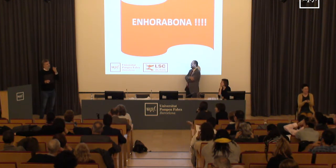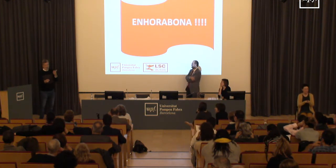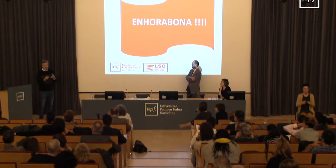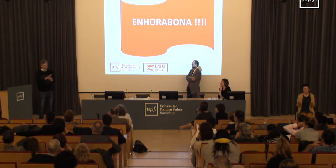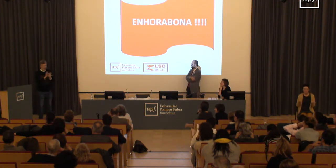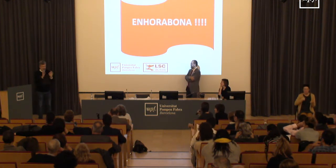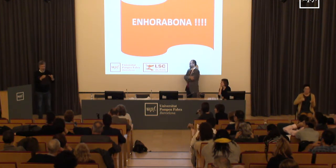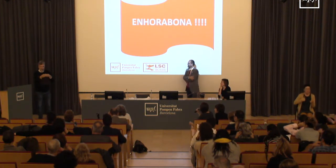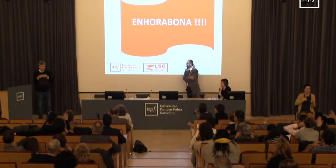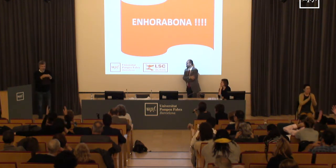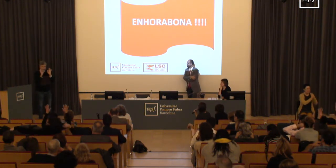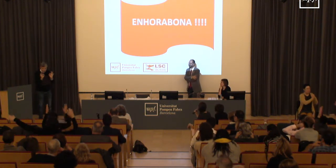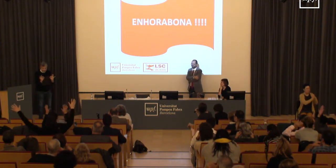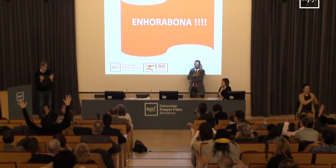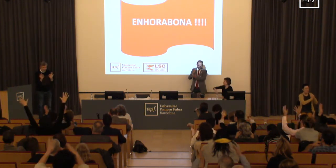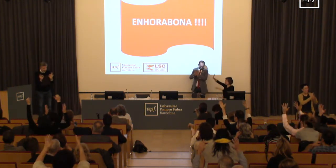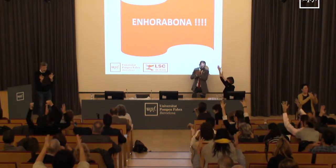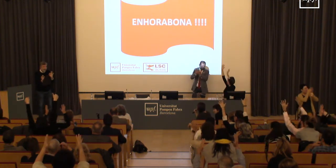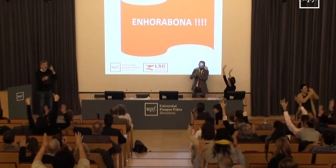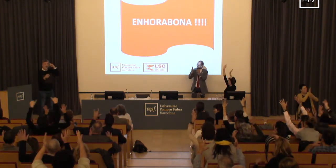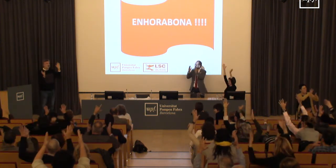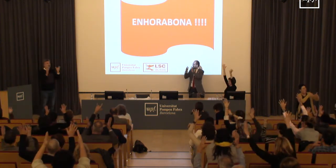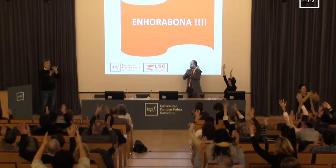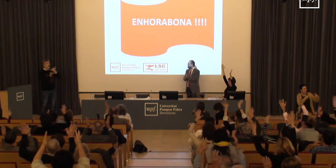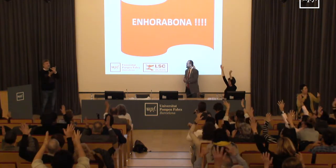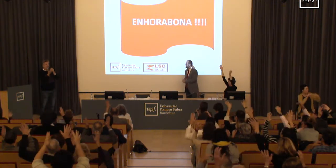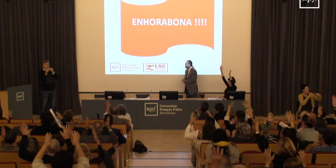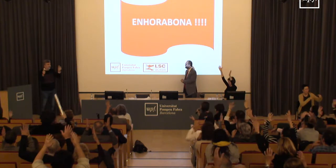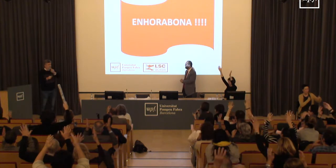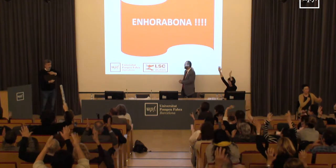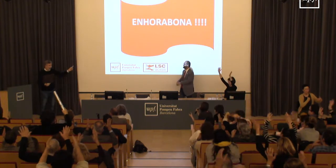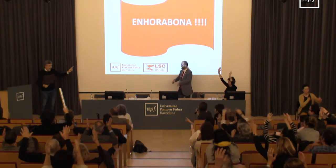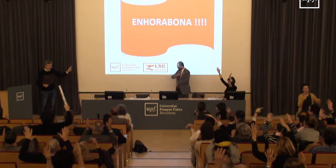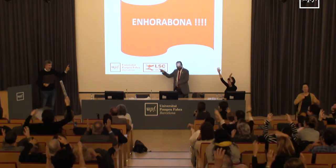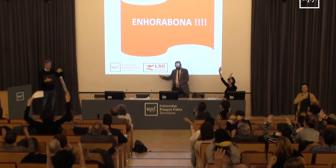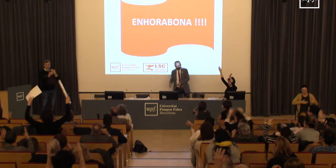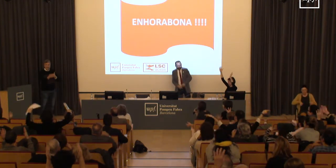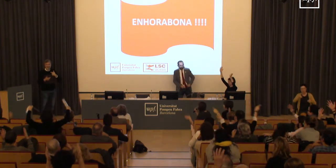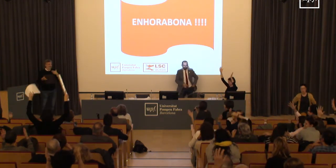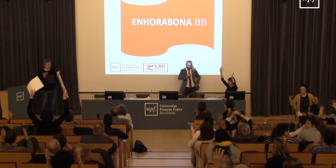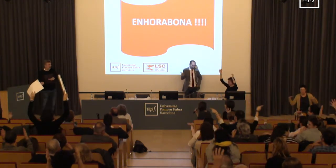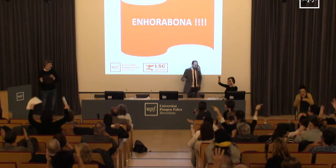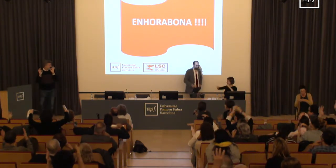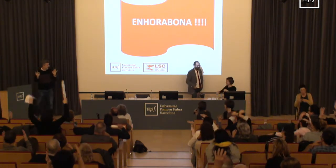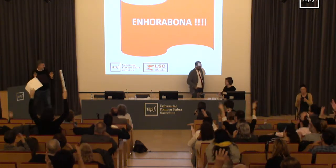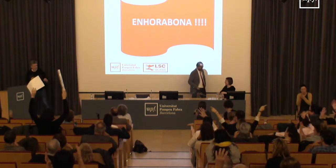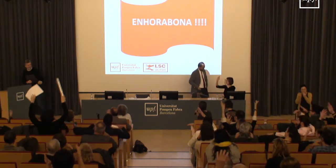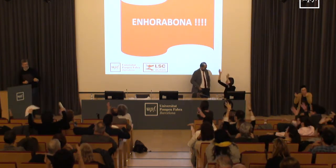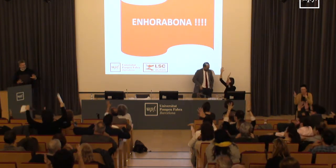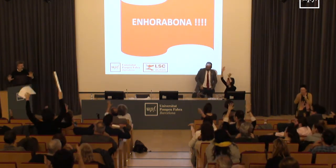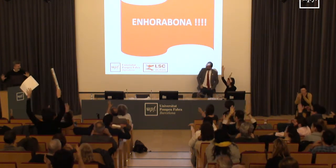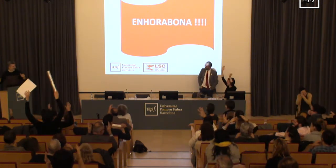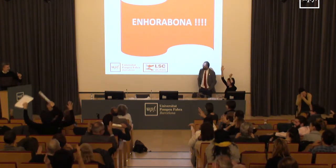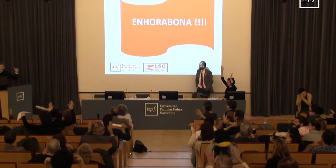llengua de signes, no puc debatre aquests temes, i amb vosaltres sí. Així que seria molt maco seguir amb aquest grup. Aquest grup de WhatsApp, que no desapareixi, sisplau,